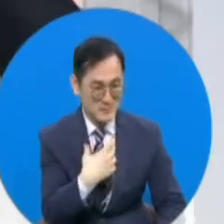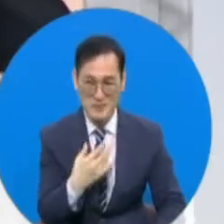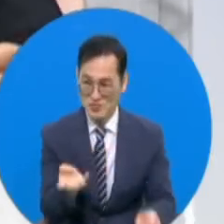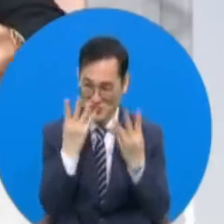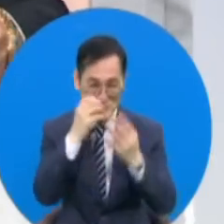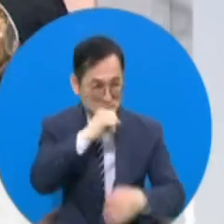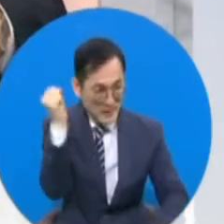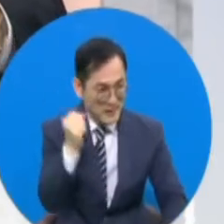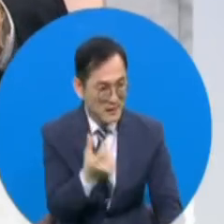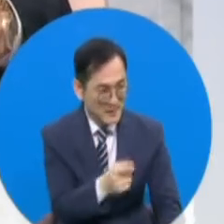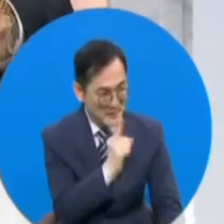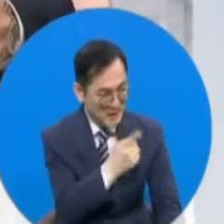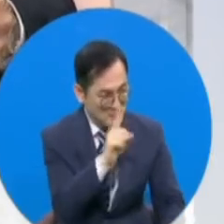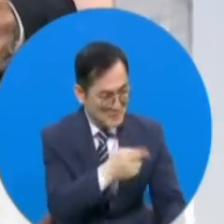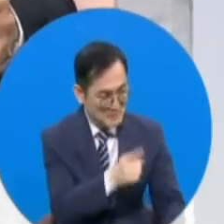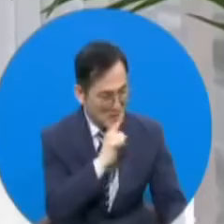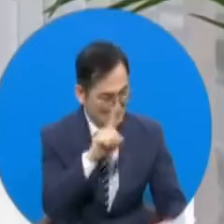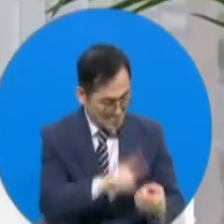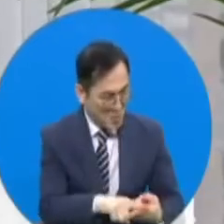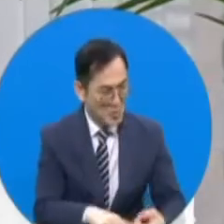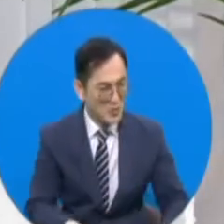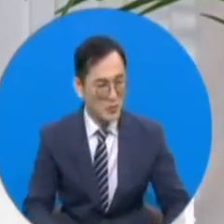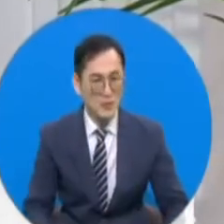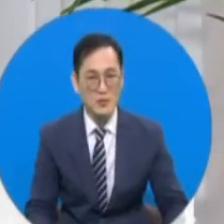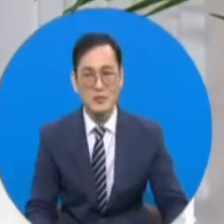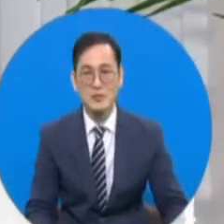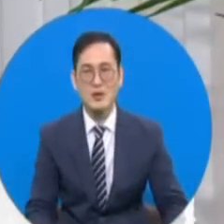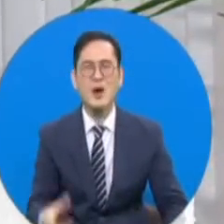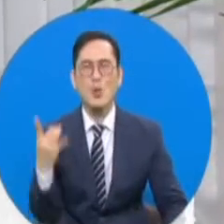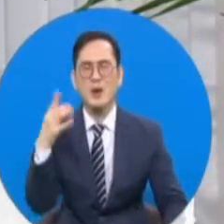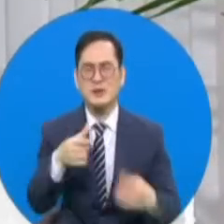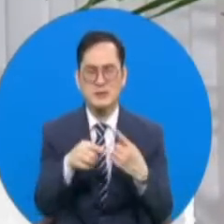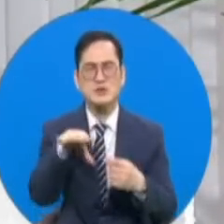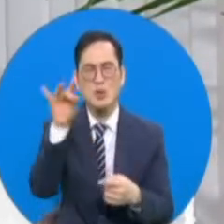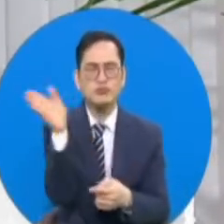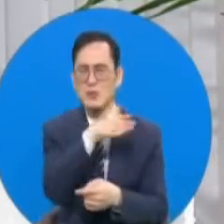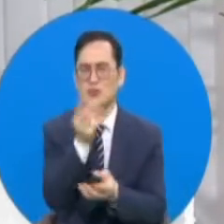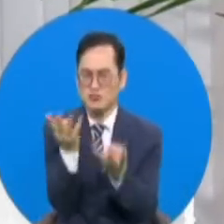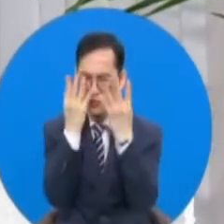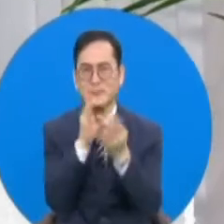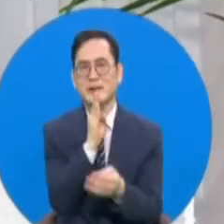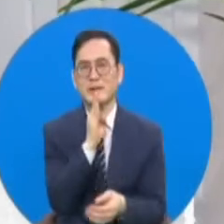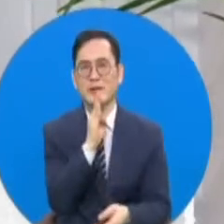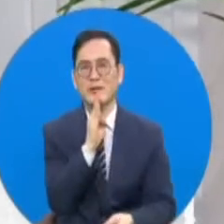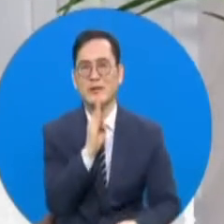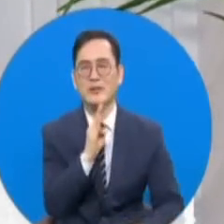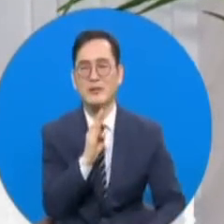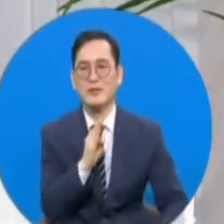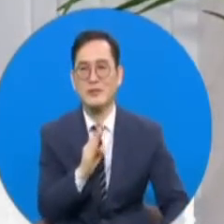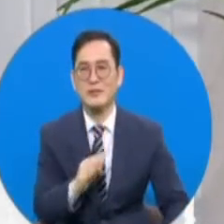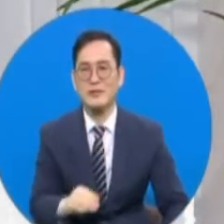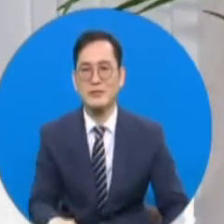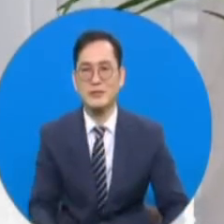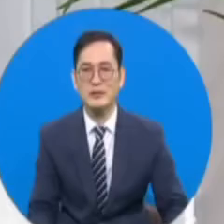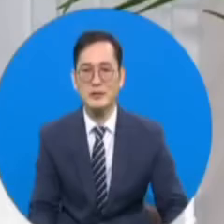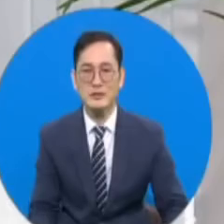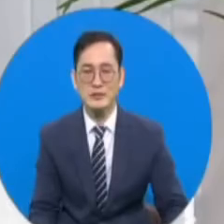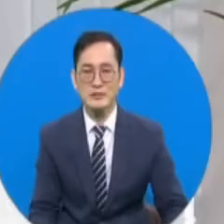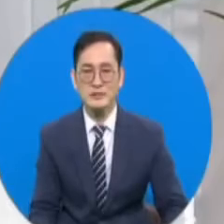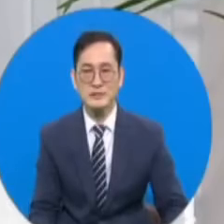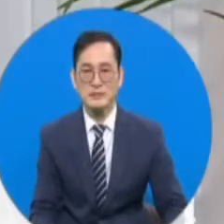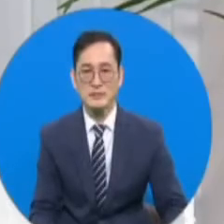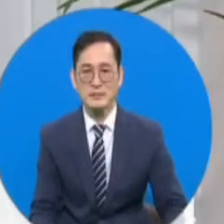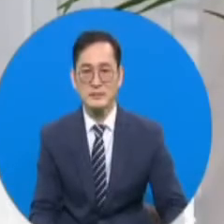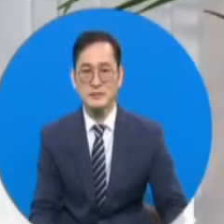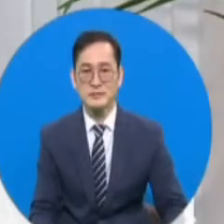예 일단 원래 이제 처음에 좀 구속이 되는게 맞아요 왜냐면 산이 굉장히 중대하잖아요 설사 도주나